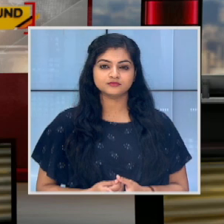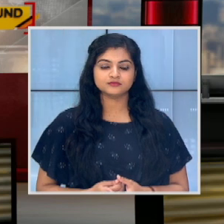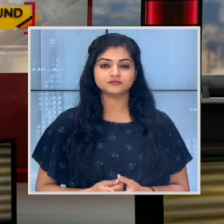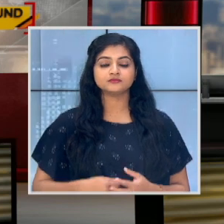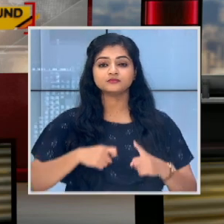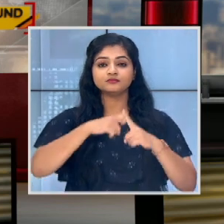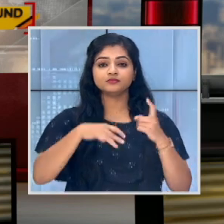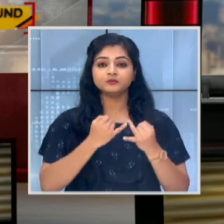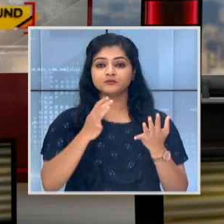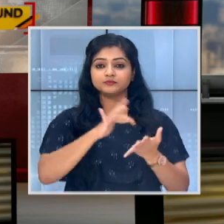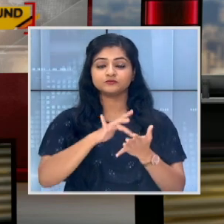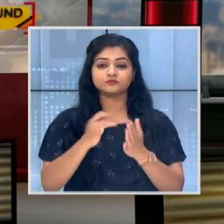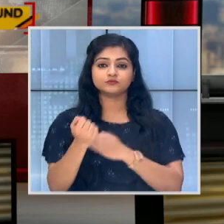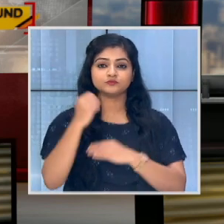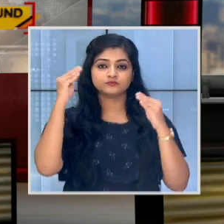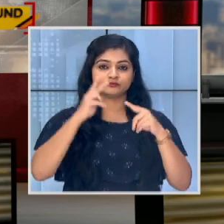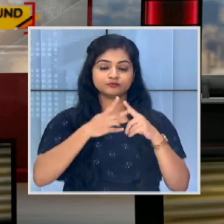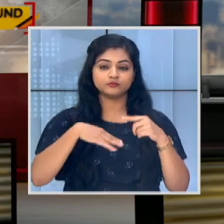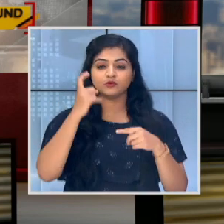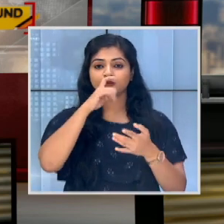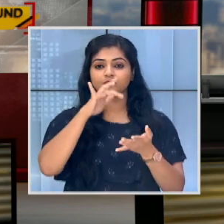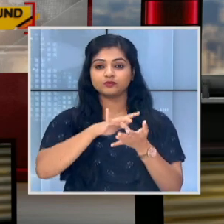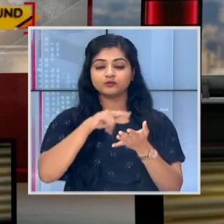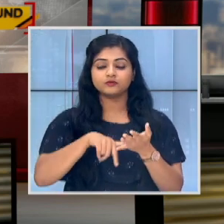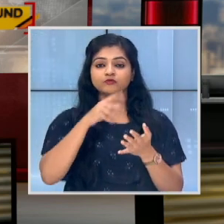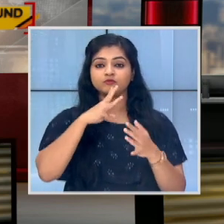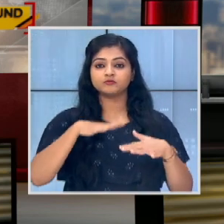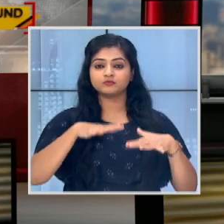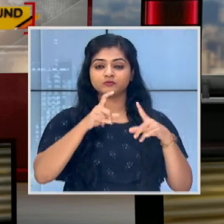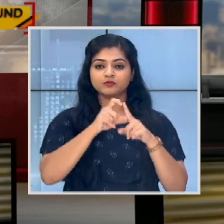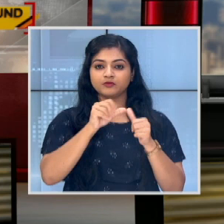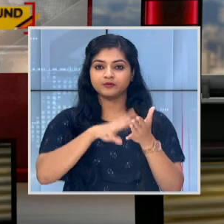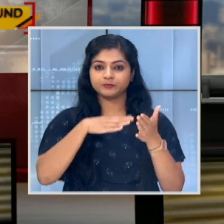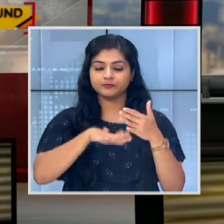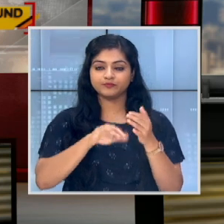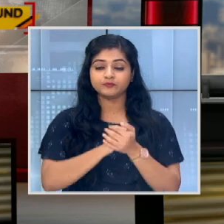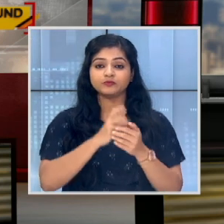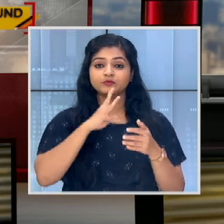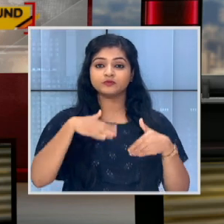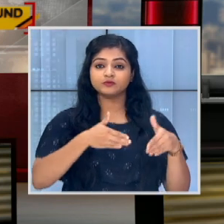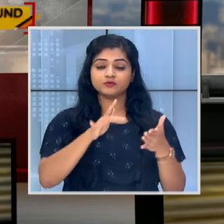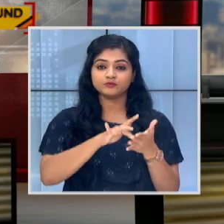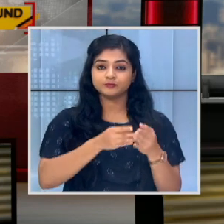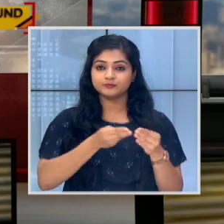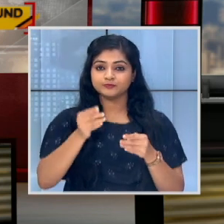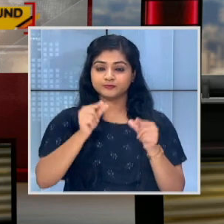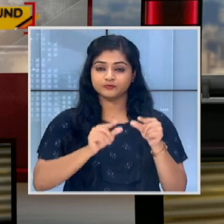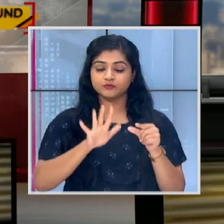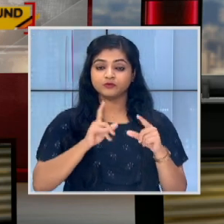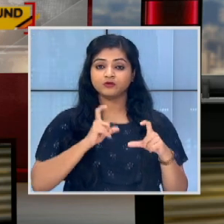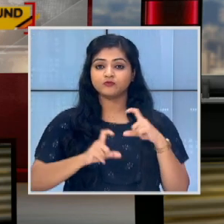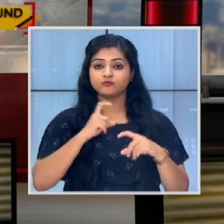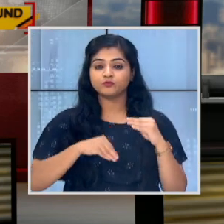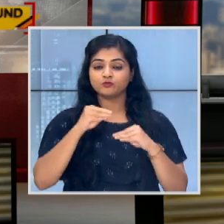സംസ്ഥാനത്ത് പലയിടങ്ങളിലും മഴ ശക്തമായി തന്നെ തുടരുകയാണ്. കോഴിക്കോട് കക്കയം ഡാമിലെ ജലനിരപ്പ് ഉയരുന്നു. അവിടെ നദികളിലെ തീരത്തുള്ളവർക്ക്